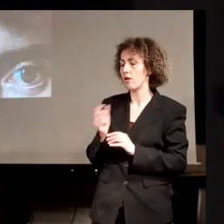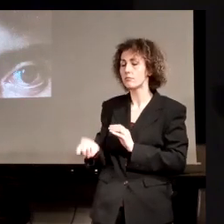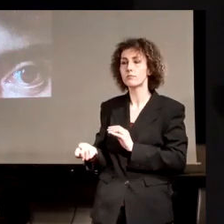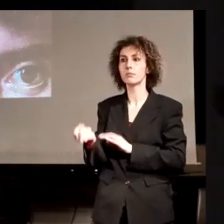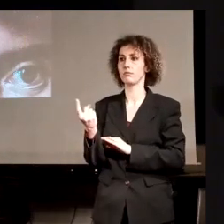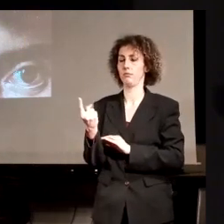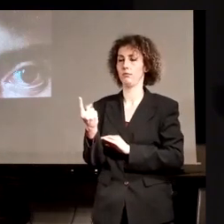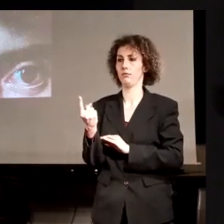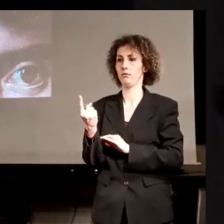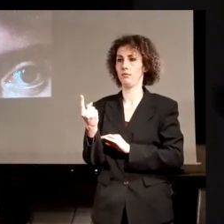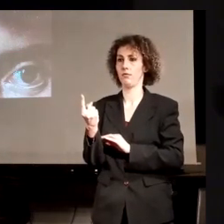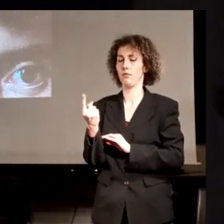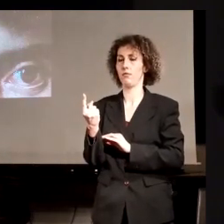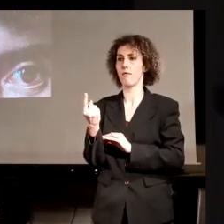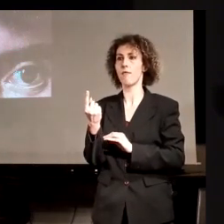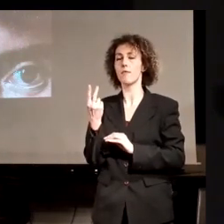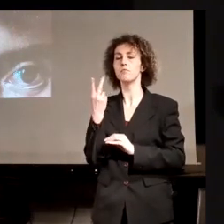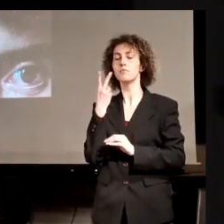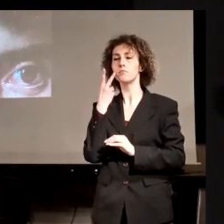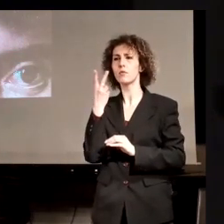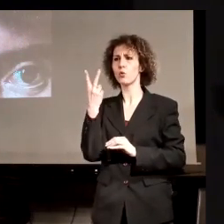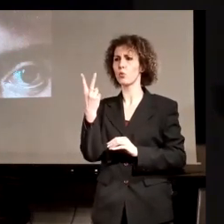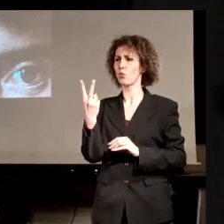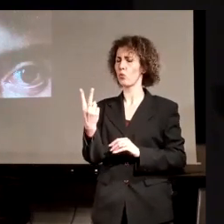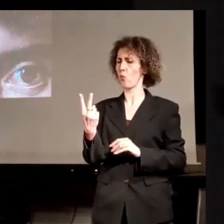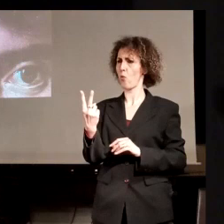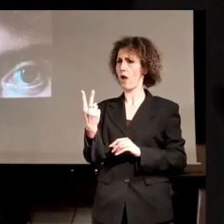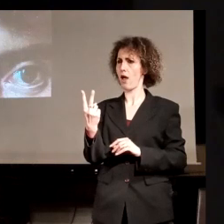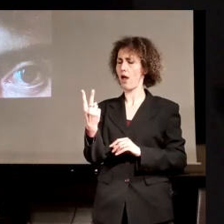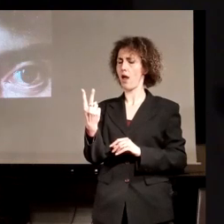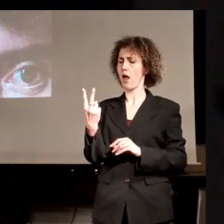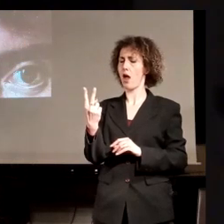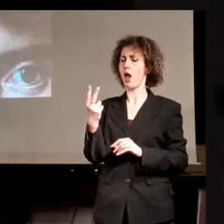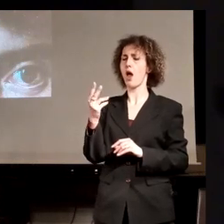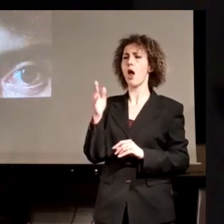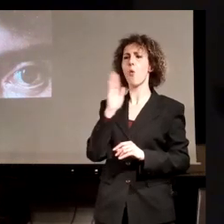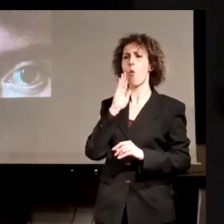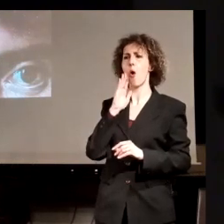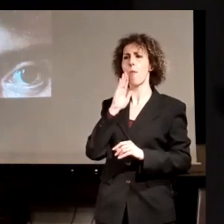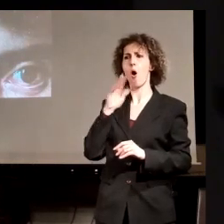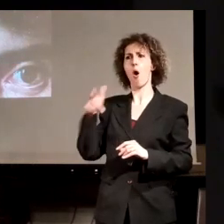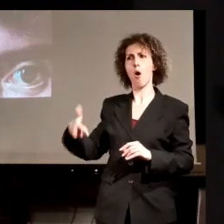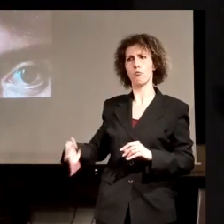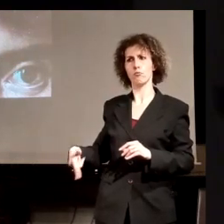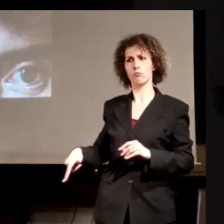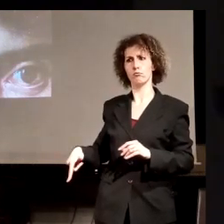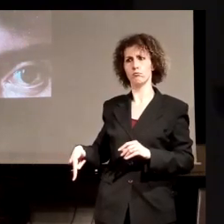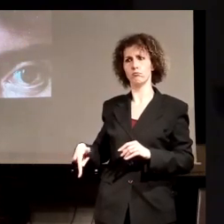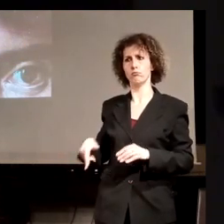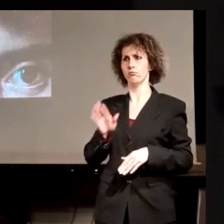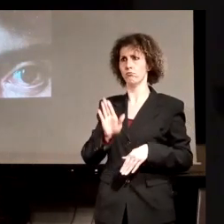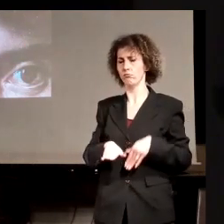improvviso scorsi due figure un uomo piuttosto piccolo che marciava con passo spedito